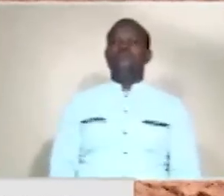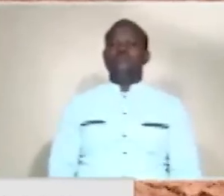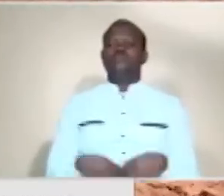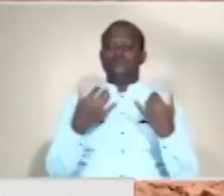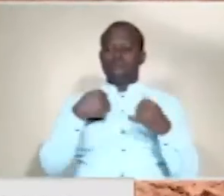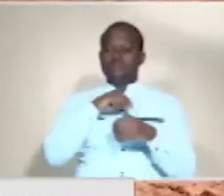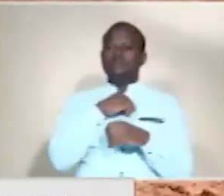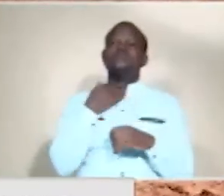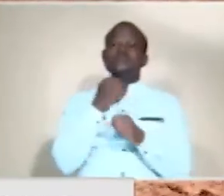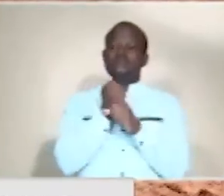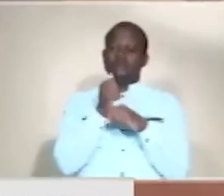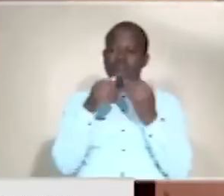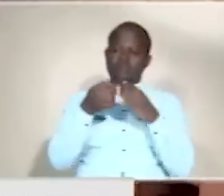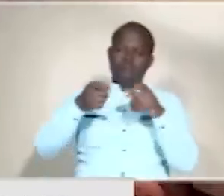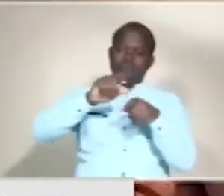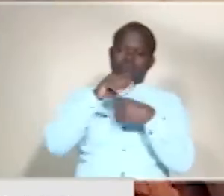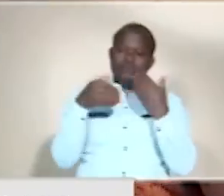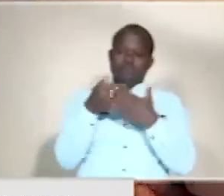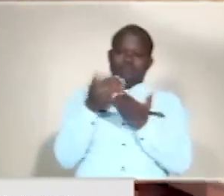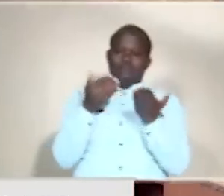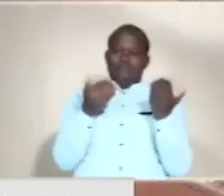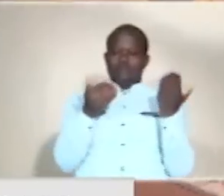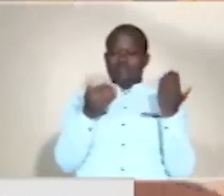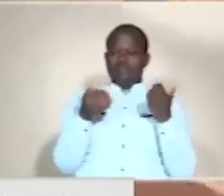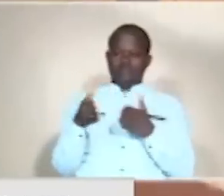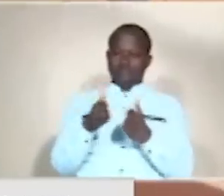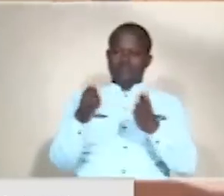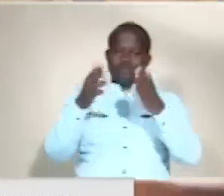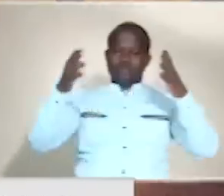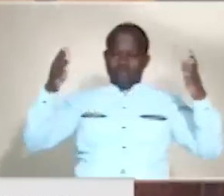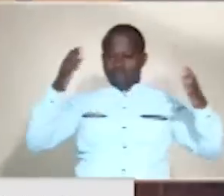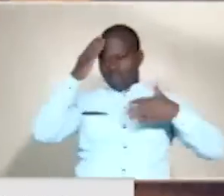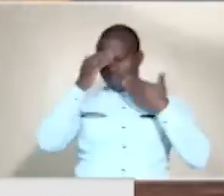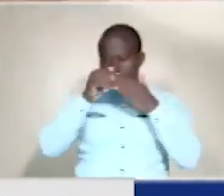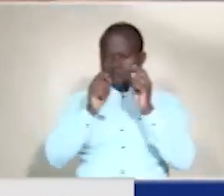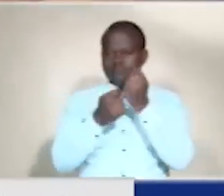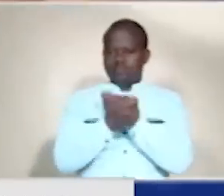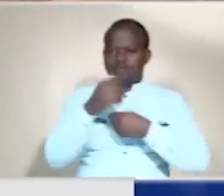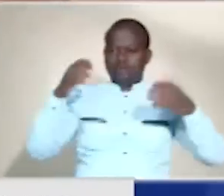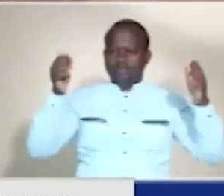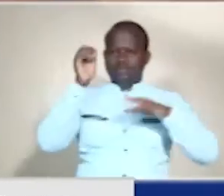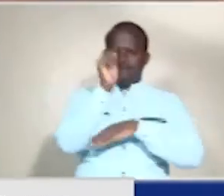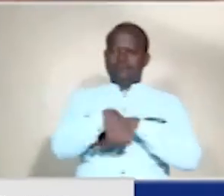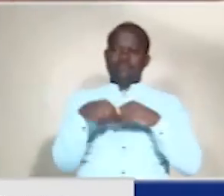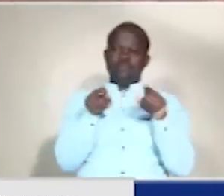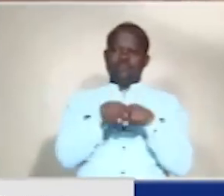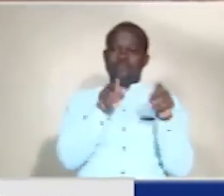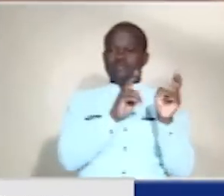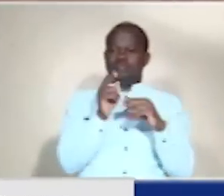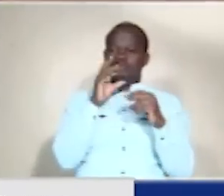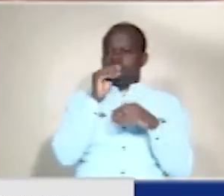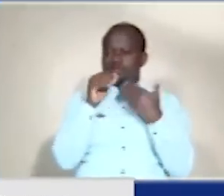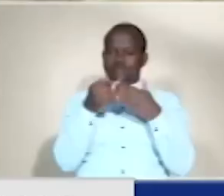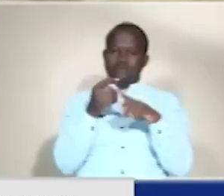mashini zirimo zirongeraho ingano y'umuhanda kugira ngo uzabe munini kurusha uko nk'uko rubivuze uko rusanzwe